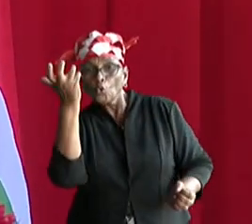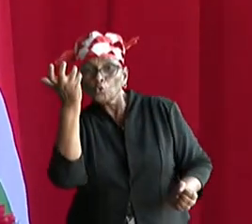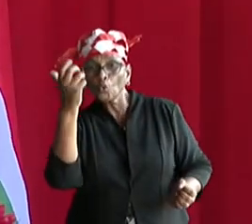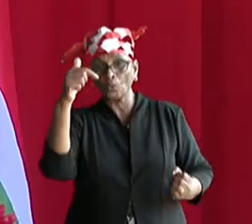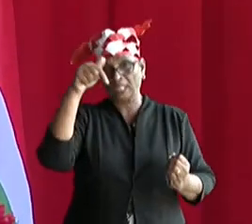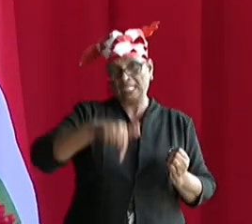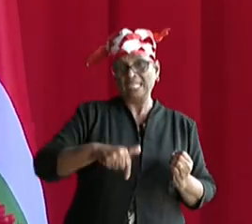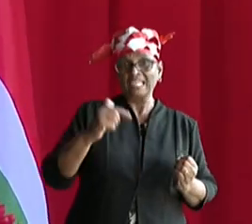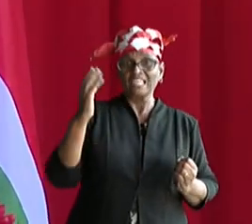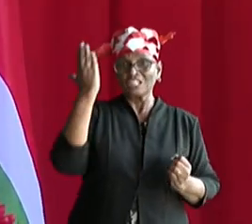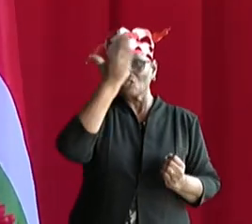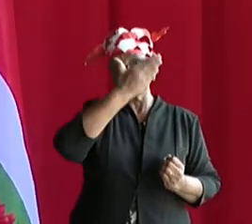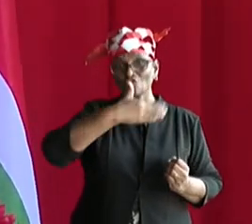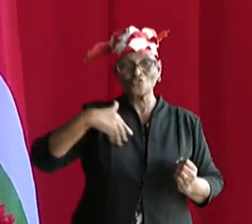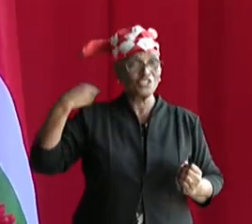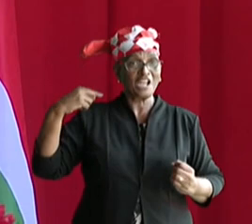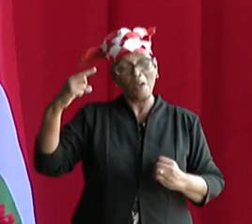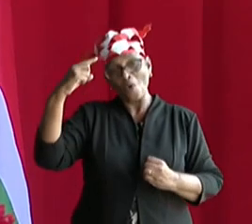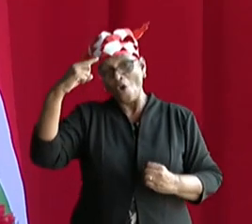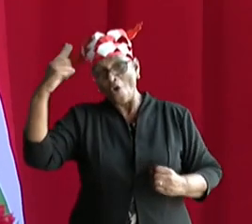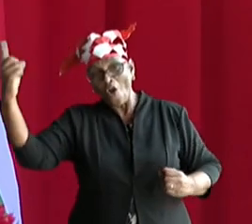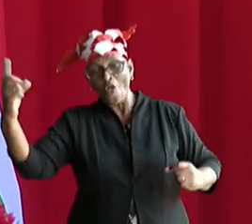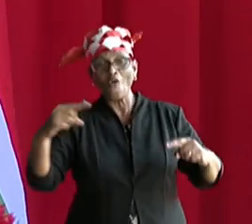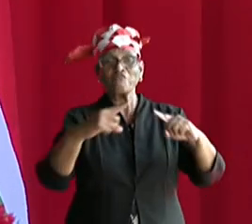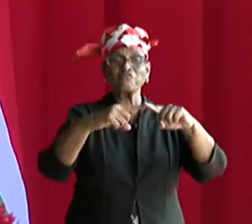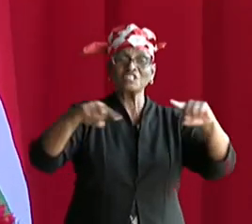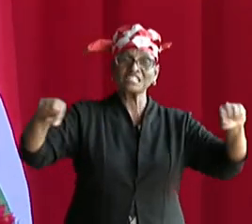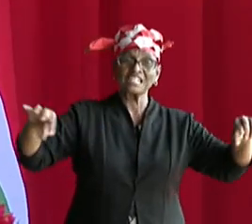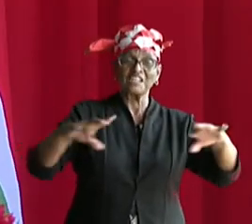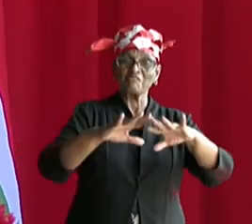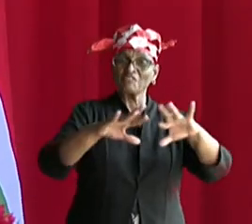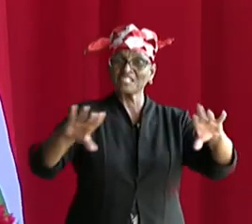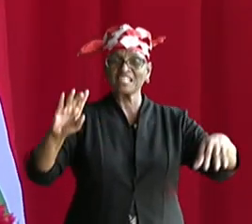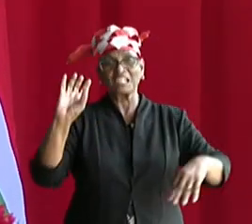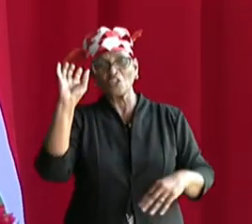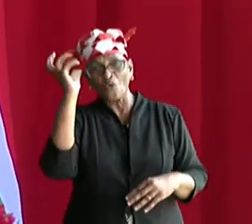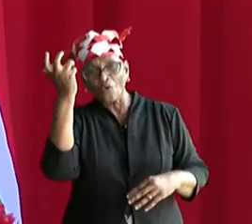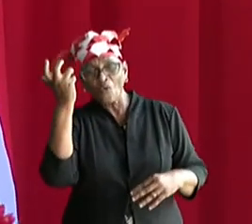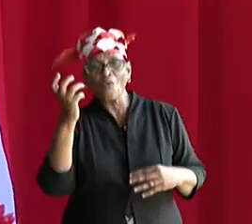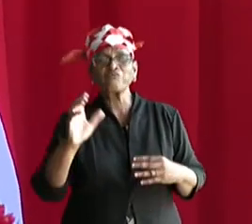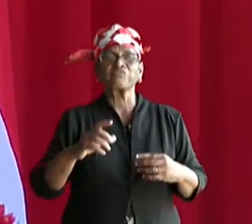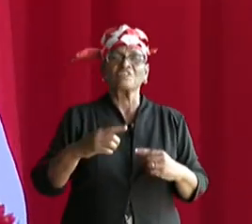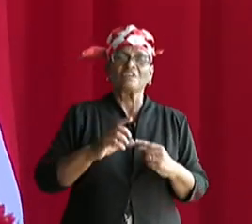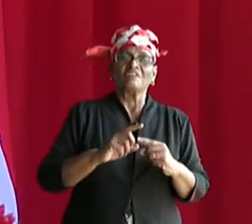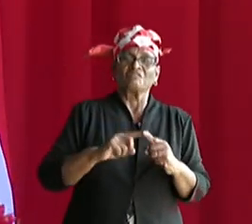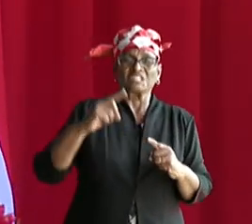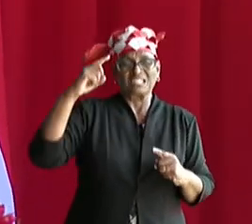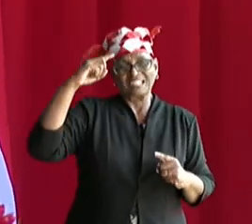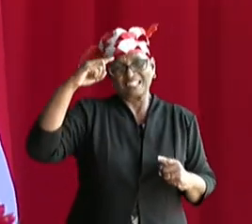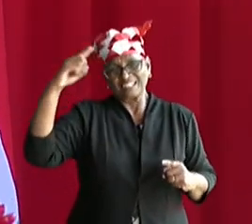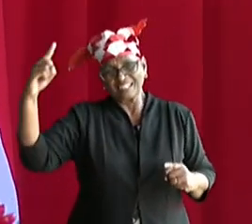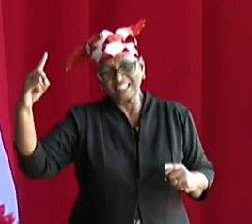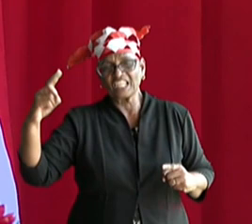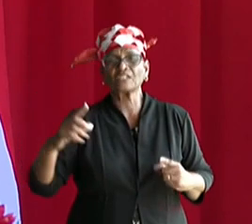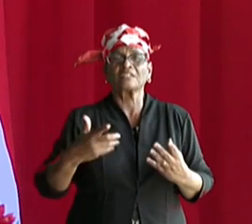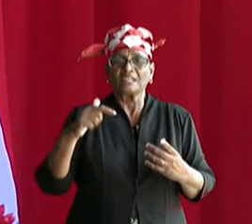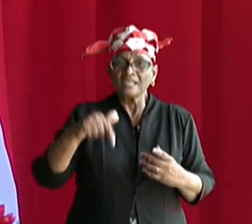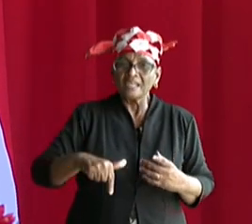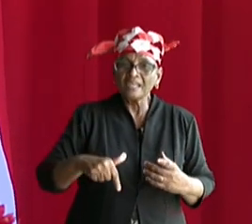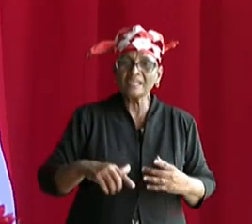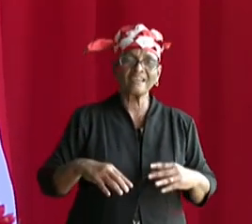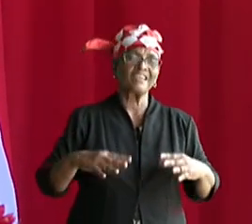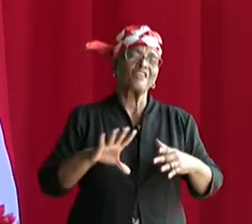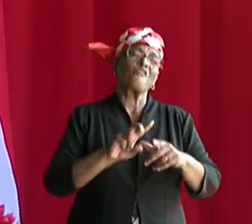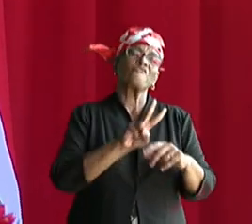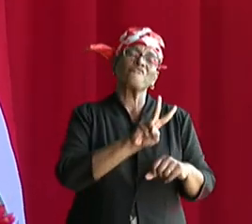multiculturele, multireligieuze samenleving. De uitdaging om vreedzaam en in harmonie met elkaar samen